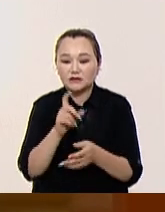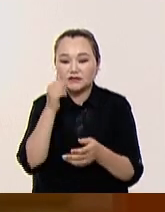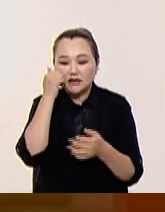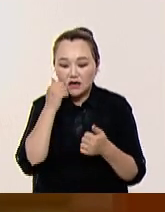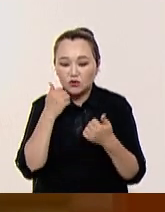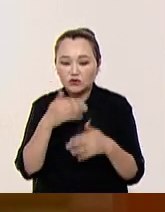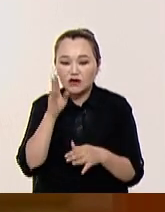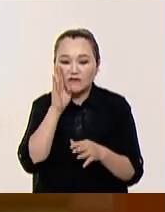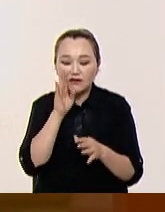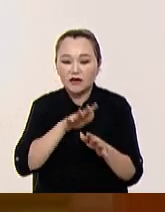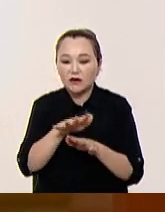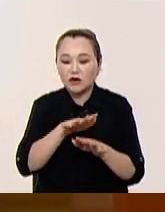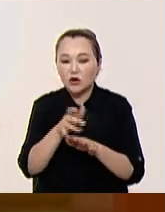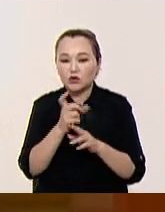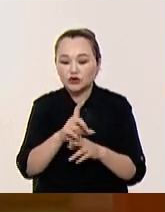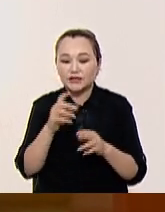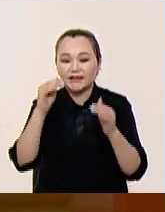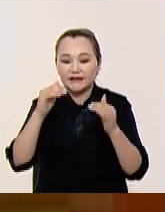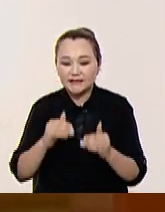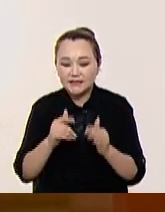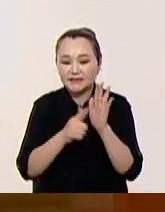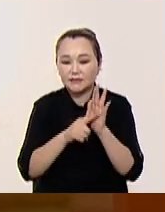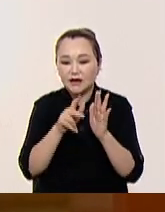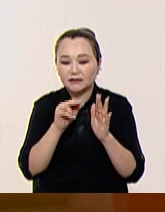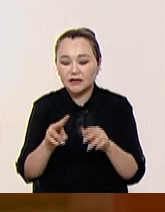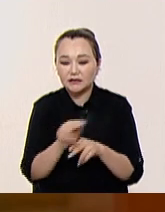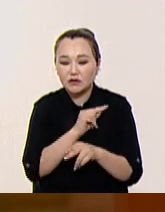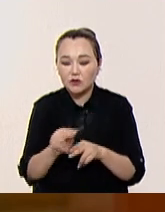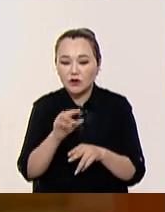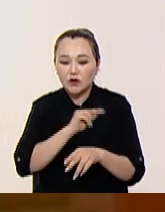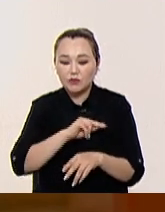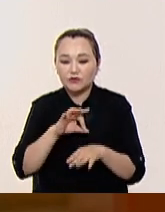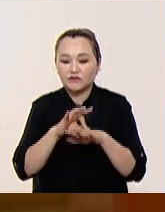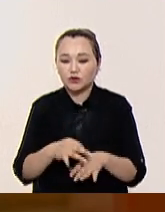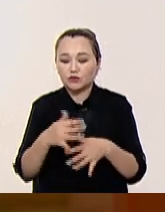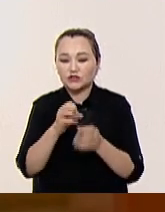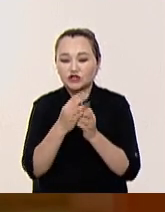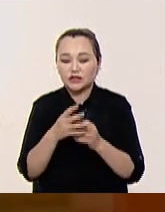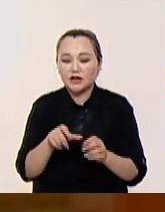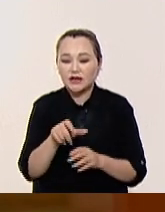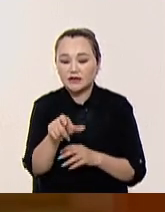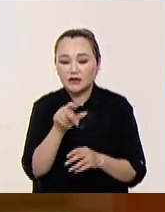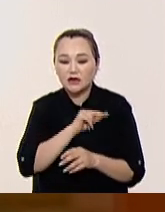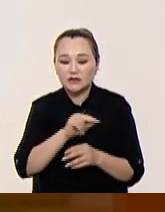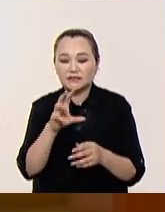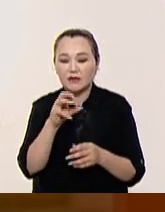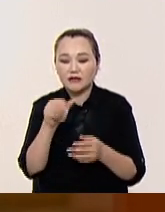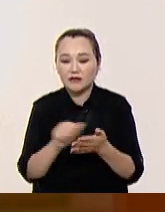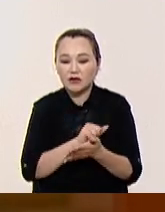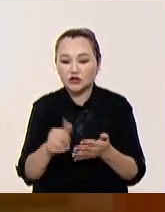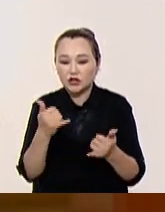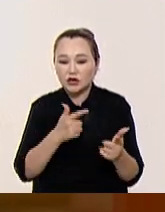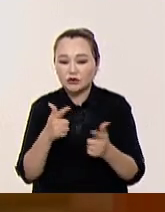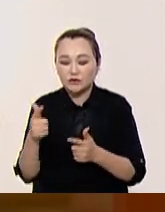су өткізу қабілеті өте төмен. Осыған байланысты 7 канал бойынша жөндеу жұмыстары жүргізілді. 14 канал бойынша жобалық сметалық құжаттар